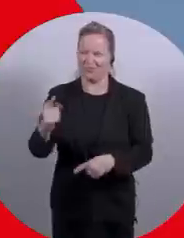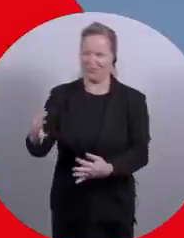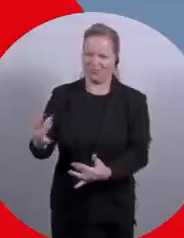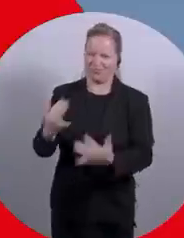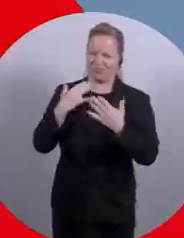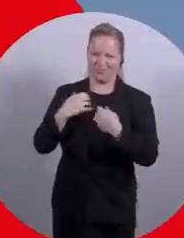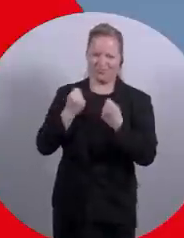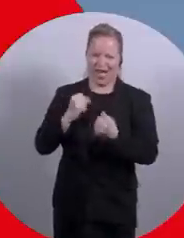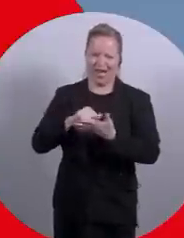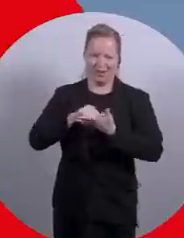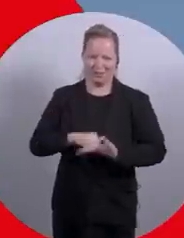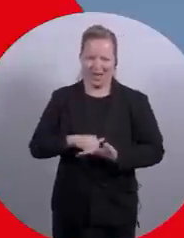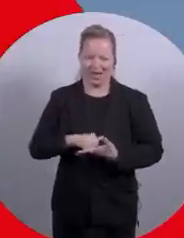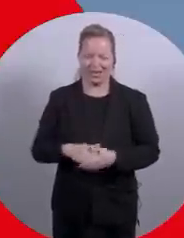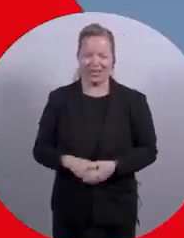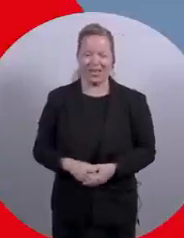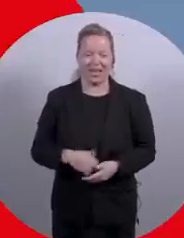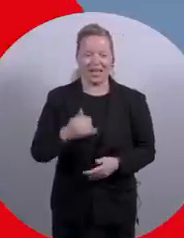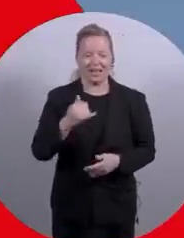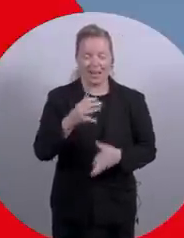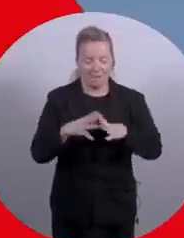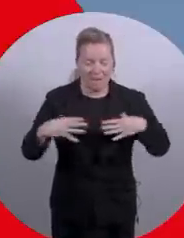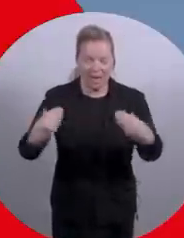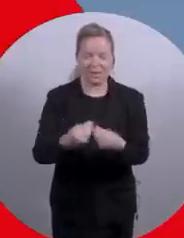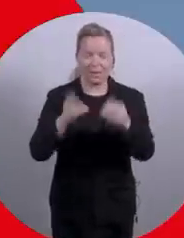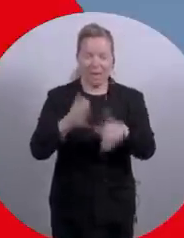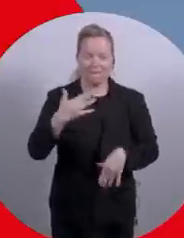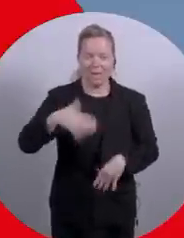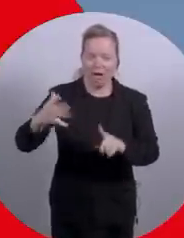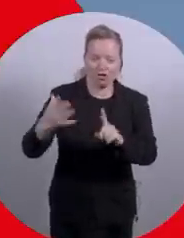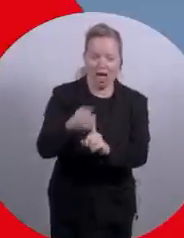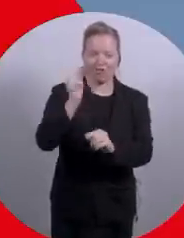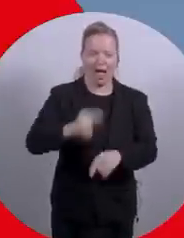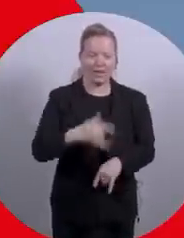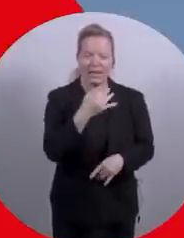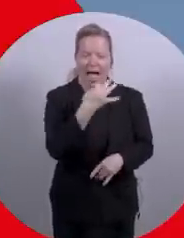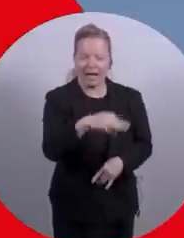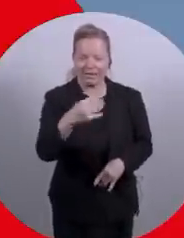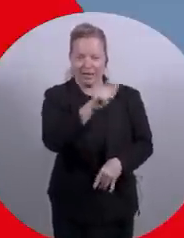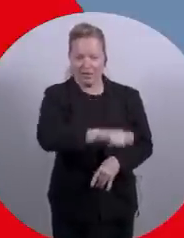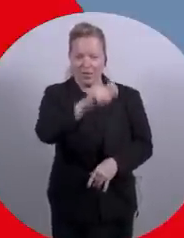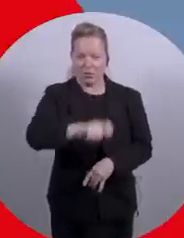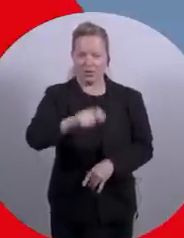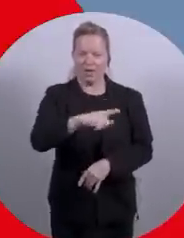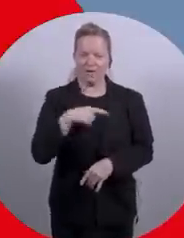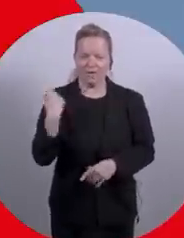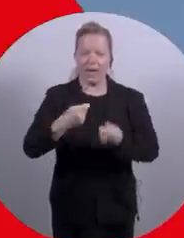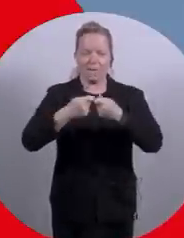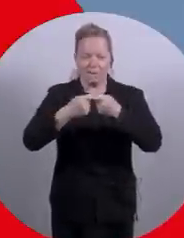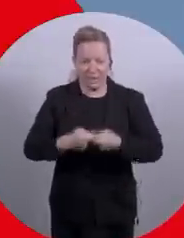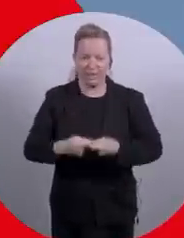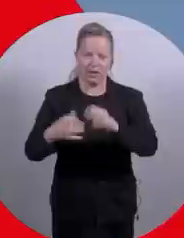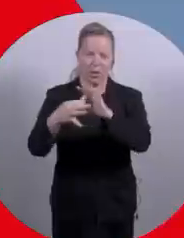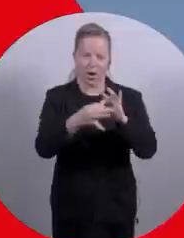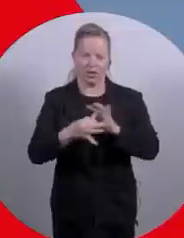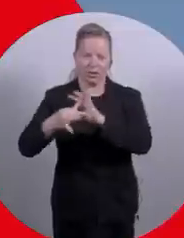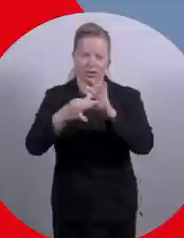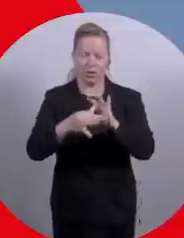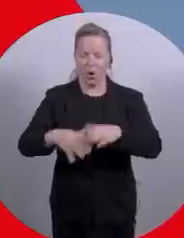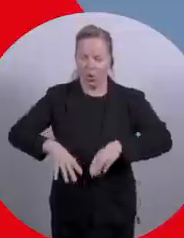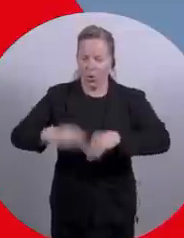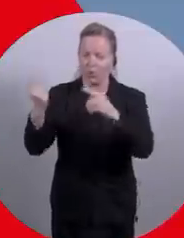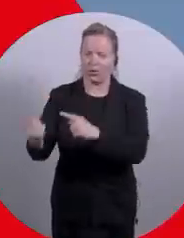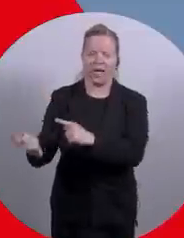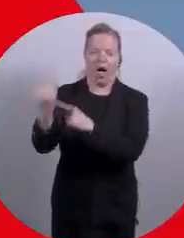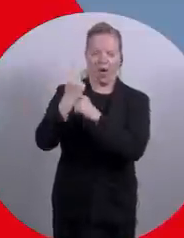erreichen als jeder und jeder Einzelne von uns auch wieder zurückzufinden wir sind einem Mitgliederorganisation aufgrund unseres gründungsauftragtes gemeinsam